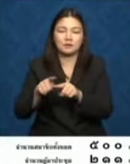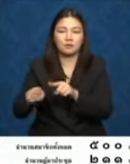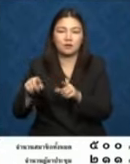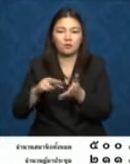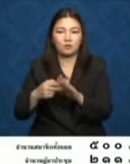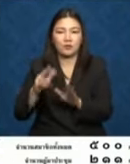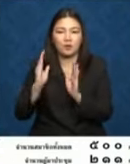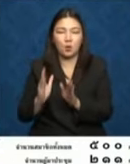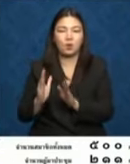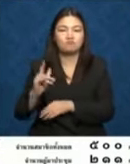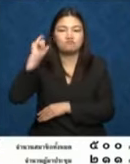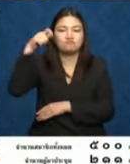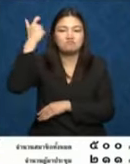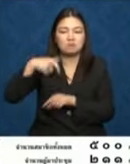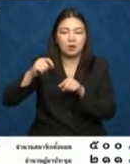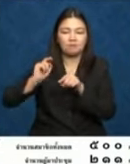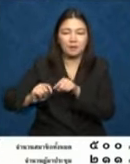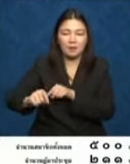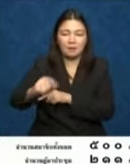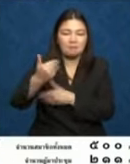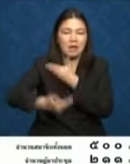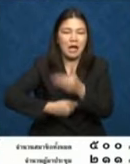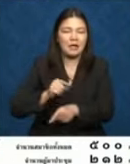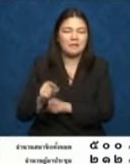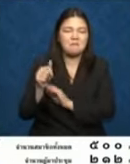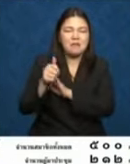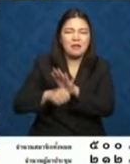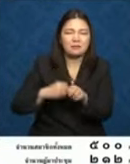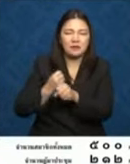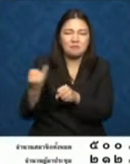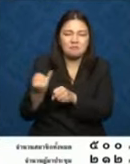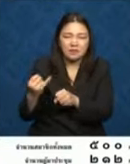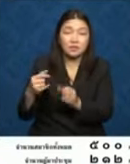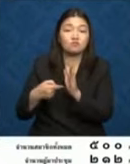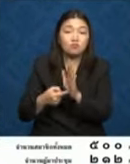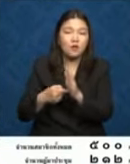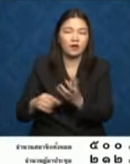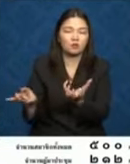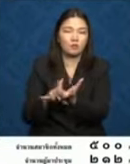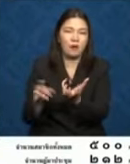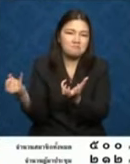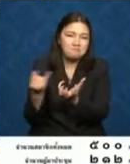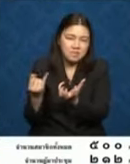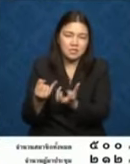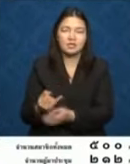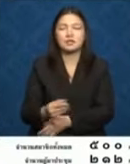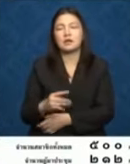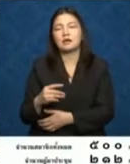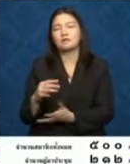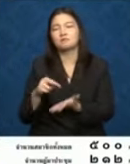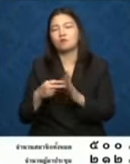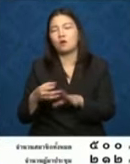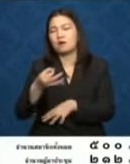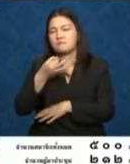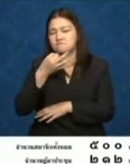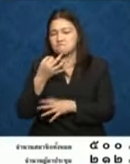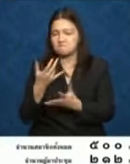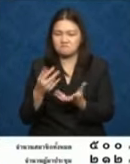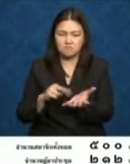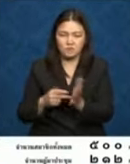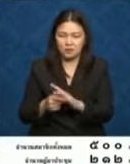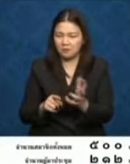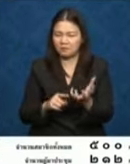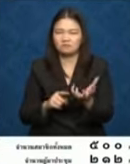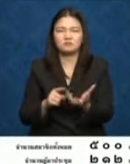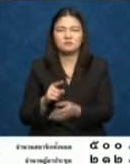าวต่างเพื่อนบ้านนะครับก็ไม่ว่าจะเป็นคุณภาพของสินค้าถ้าเป็นอาหารทะเลก็พวกโกงน้ำหนักไม่คร